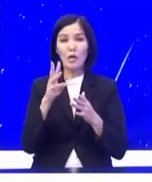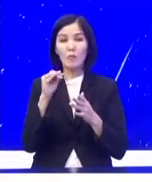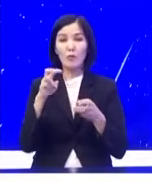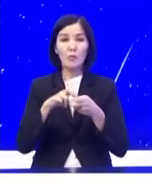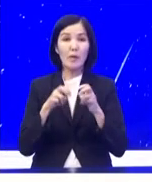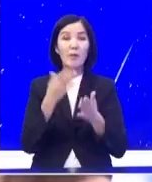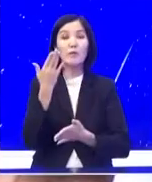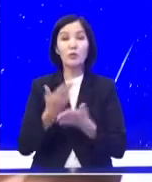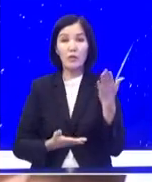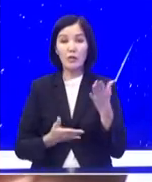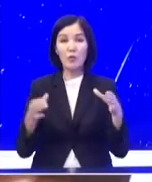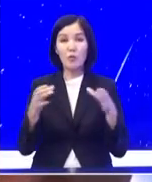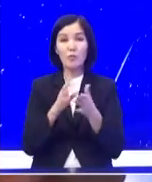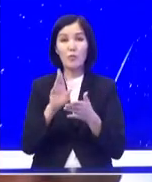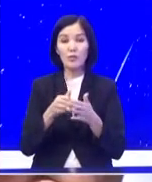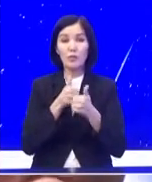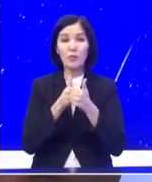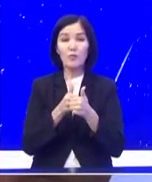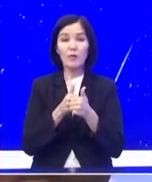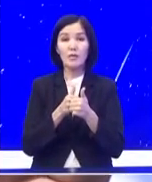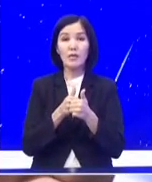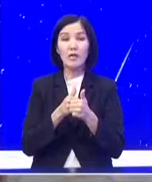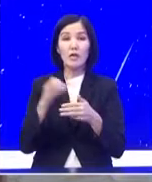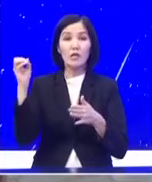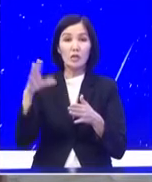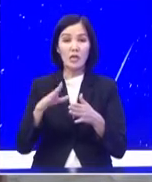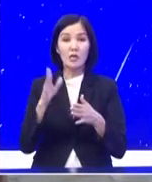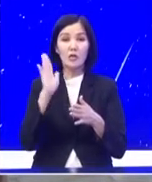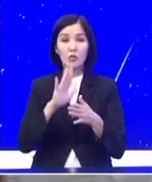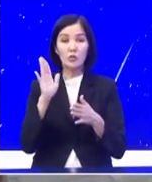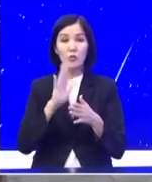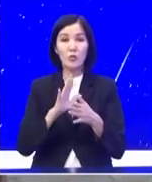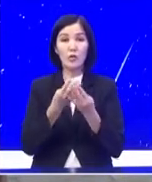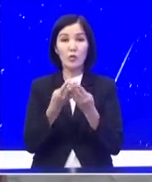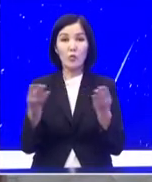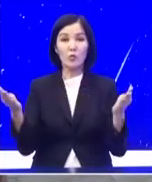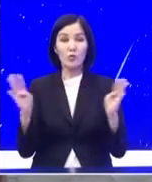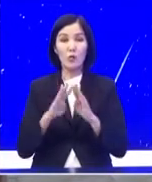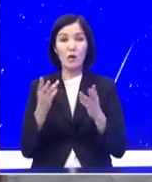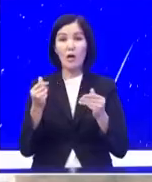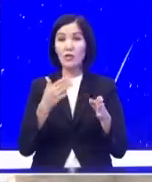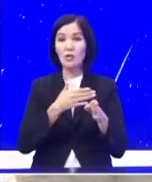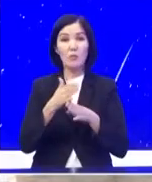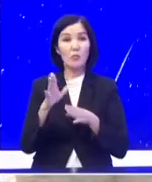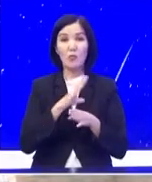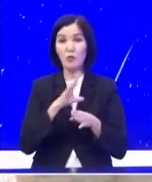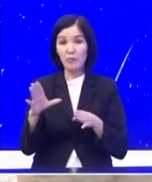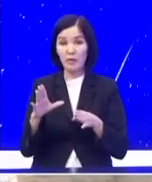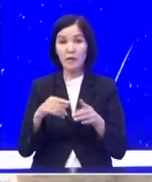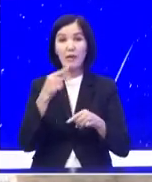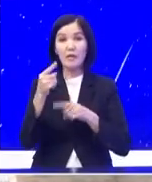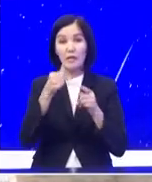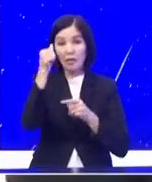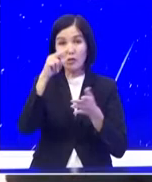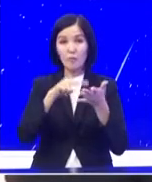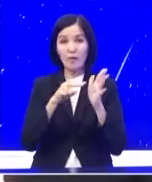білдік. Бөлім басшысы орынбасарының айтуынша, жарық, су, қоршауға қаражат бөлінбеген, бірақ келер жылға қарастырамыз